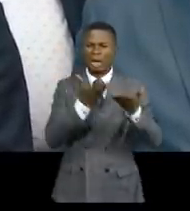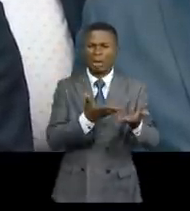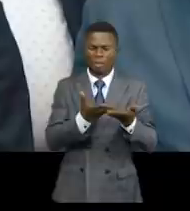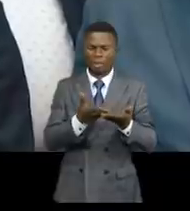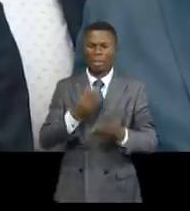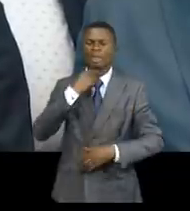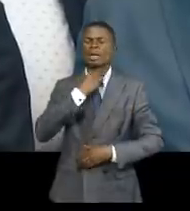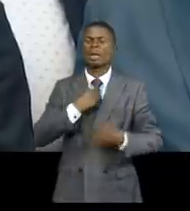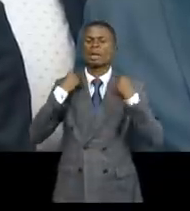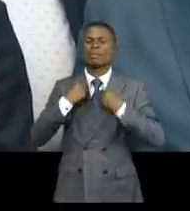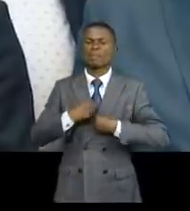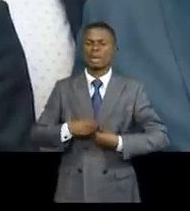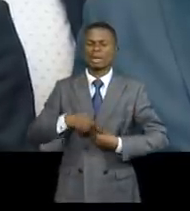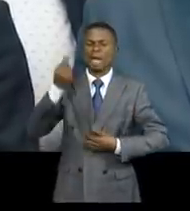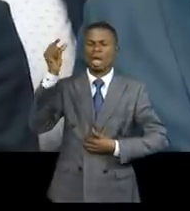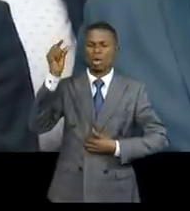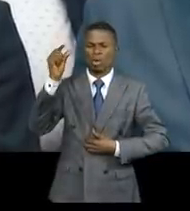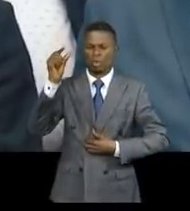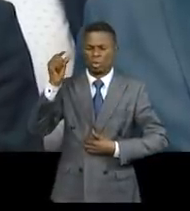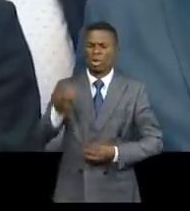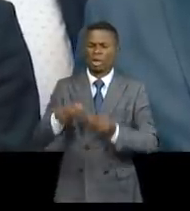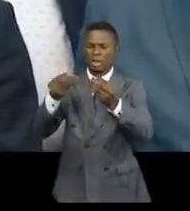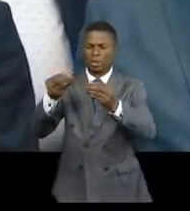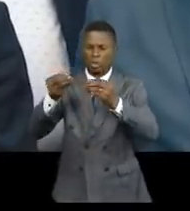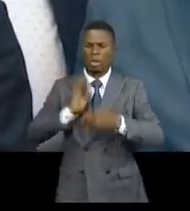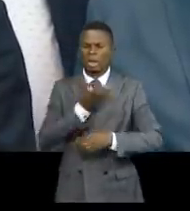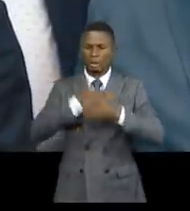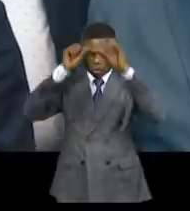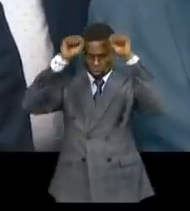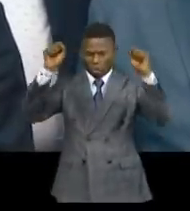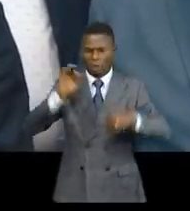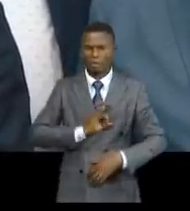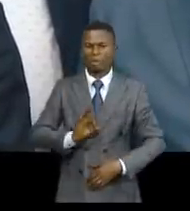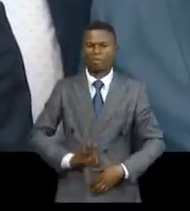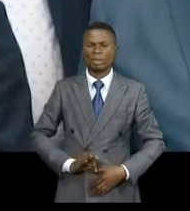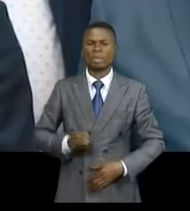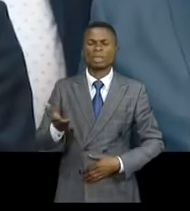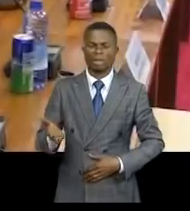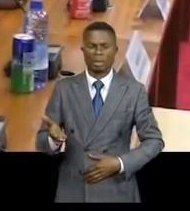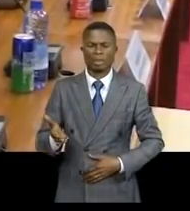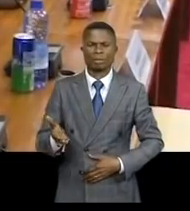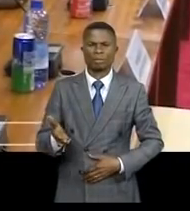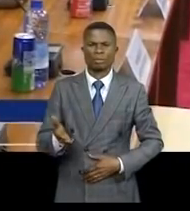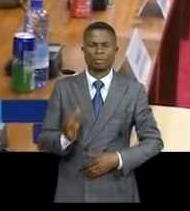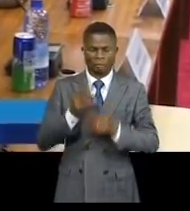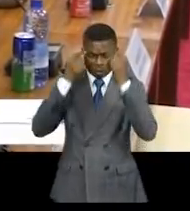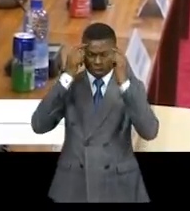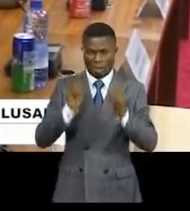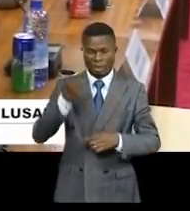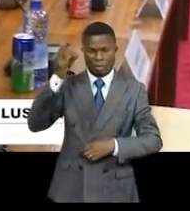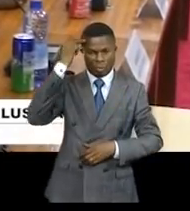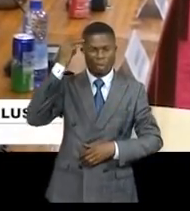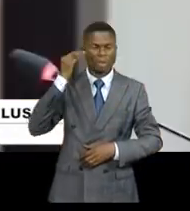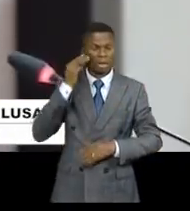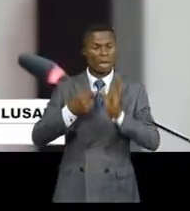1 des sportifs congolais, qui est son Excellence, Monsieur le Président de la République, chef de l'État, Félix-Antoine Tshisekedi Tshilombo. Cet engagement du Premier ministre prouve